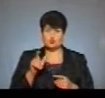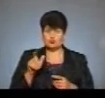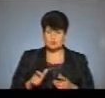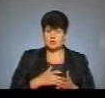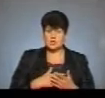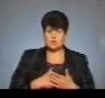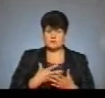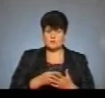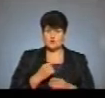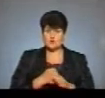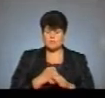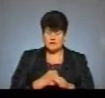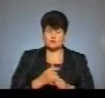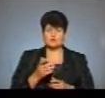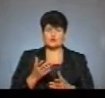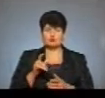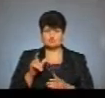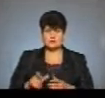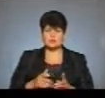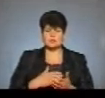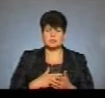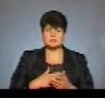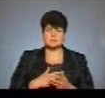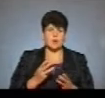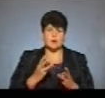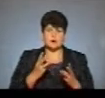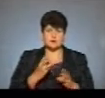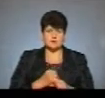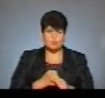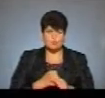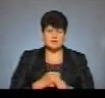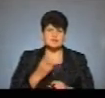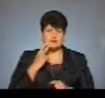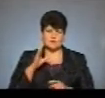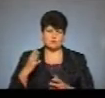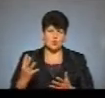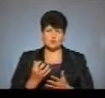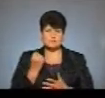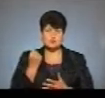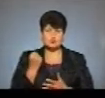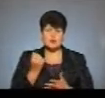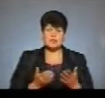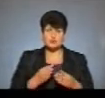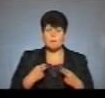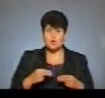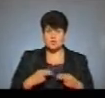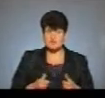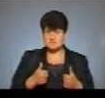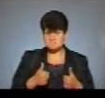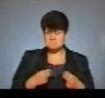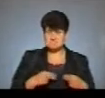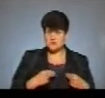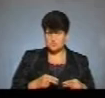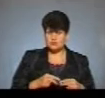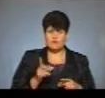любить свою роботу, якщо людина горить своєю роботою, вона завжди буде успішною. Тому що коли продавець класно продає, до